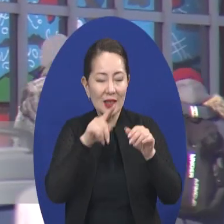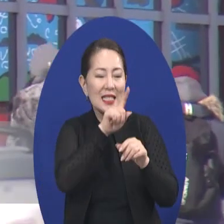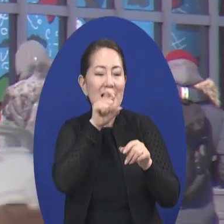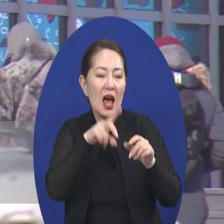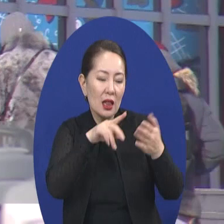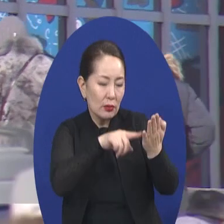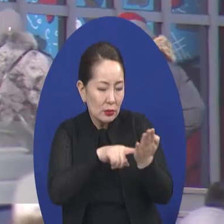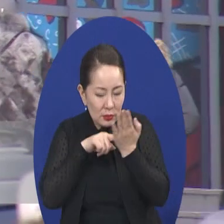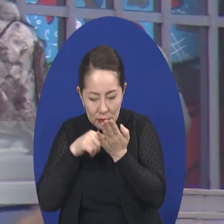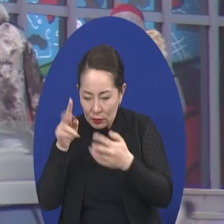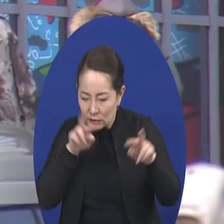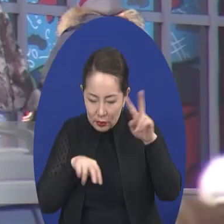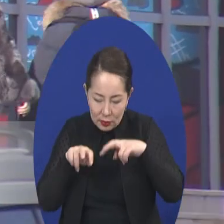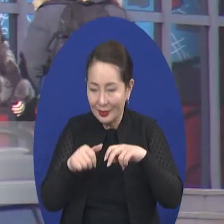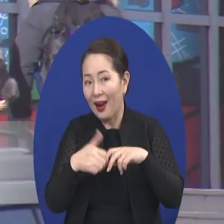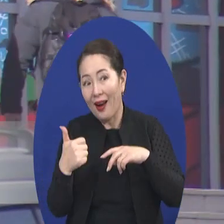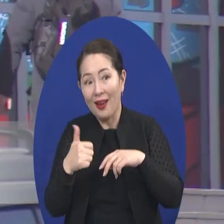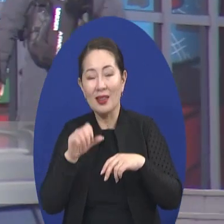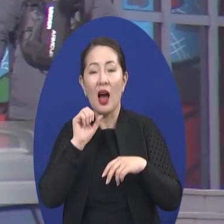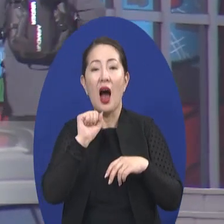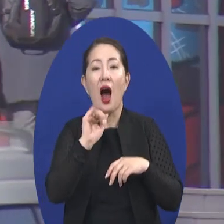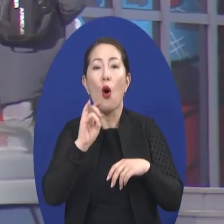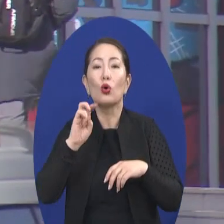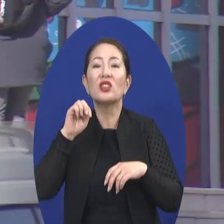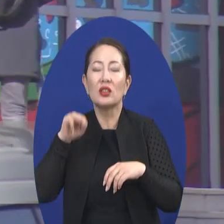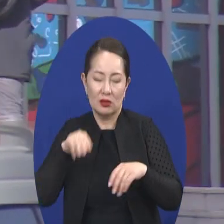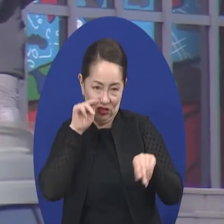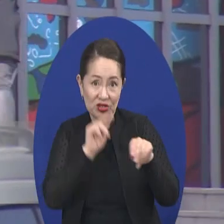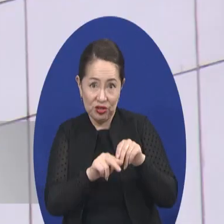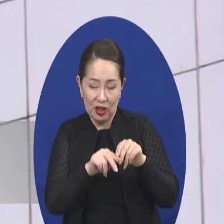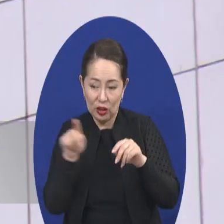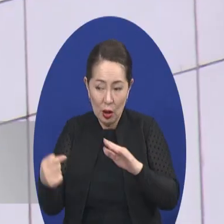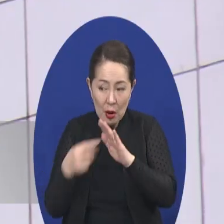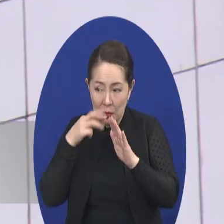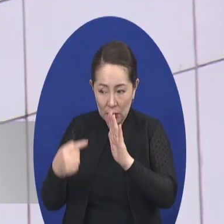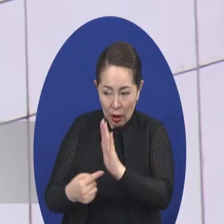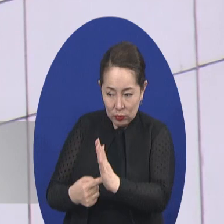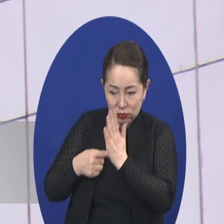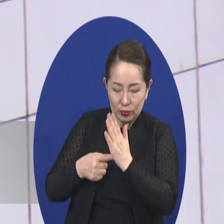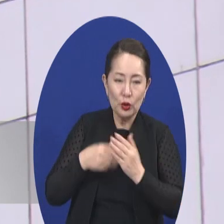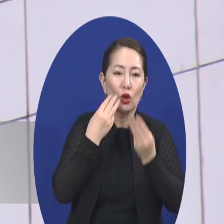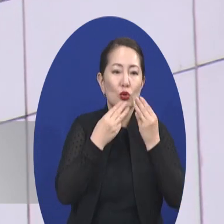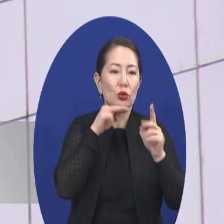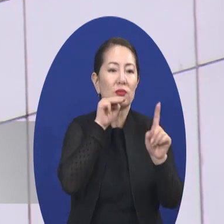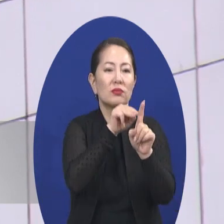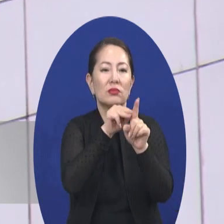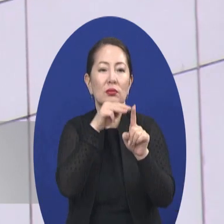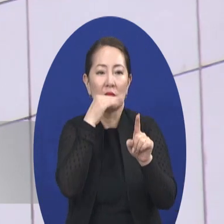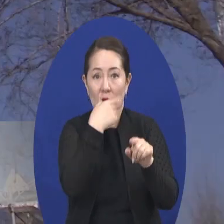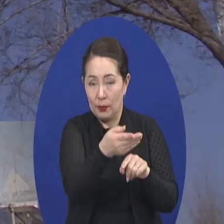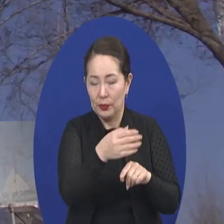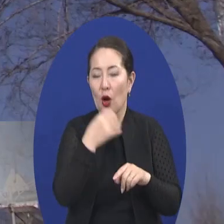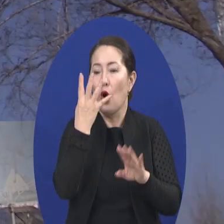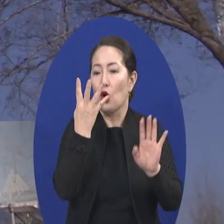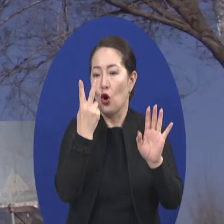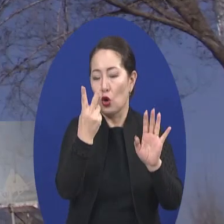түүхтэй танилцаж хөндлөнгийн аудит оруулна. Энэ мэдээлэлд үндэслэн шүүхт гаргасан нэхэмжлэл болон 26 компани цаашид зарлах 40